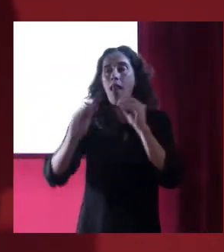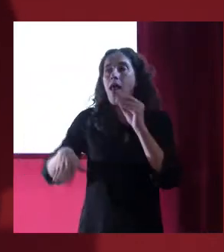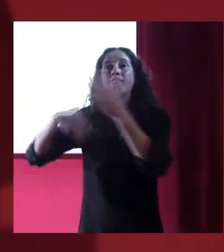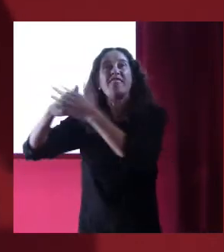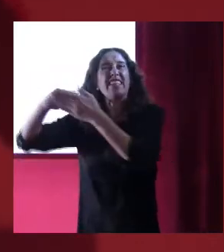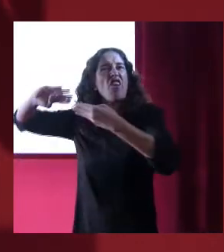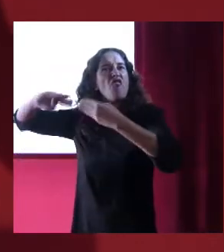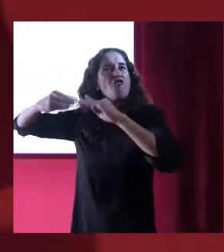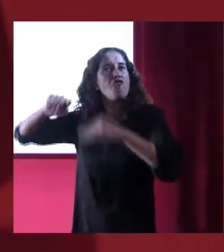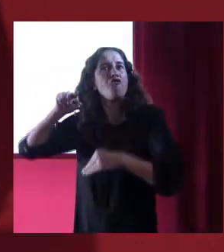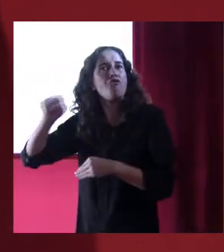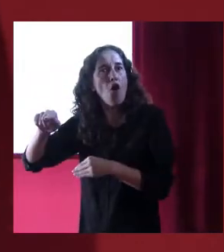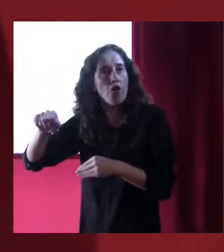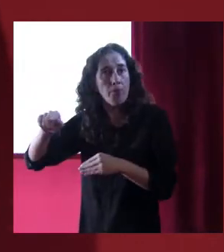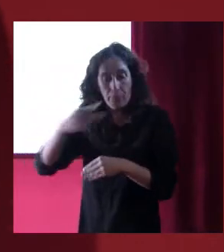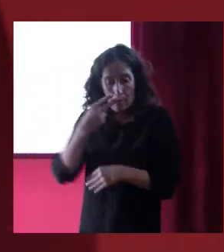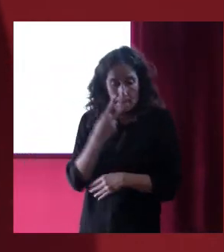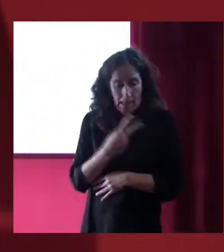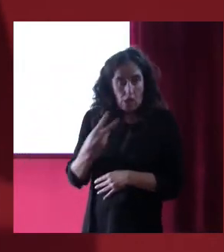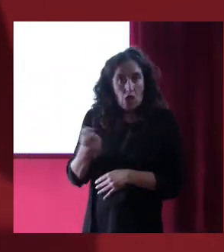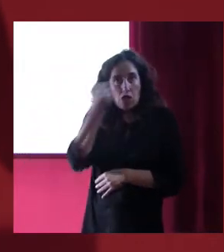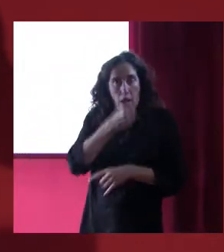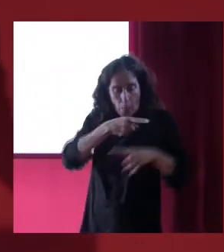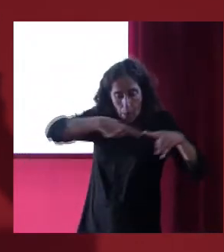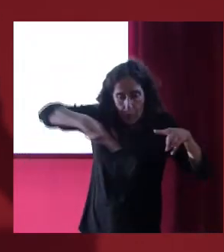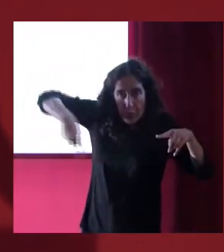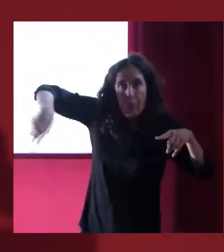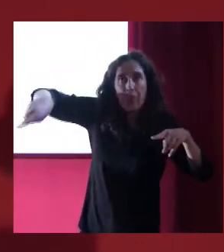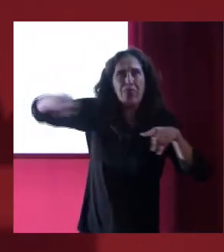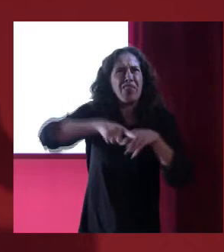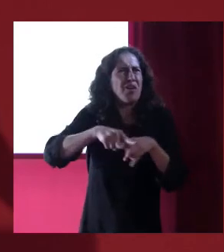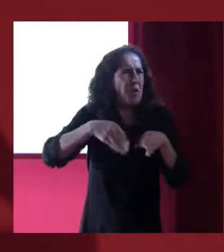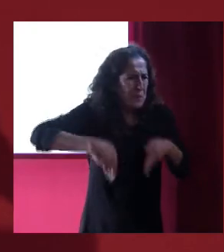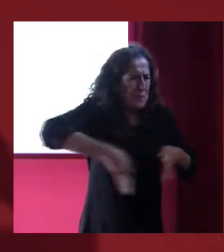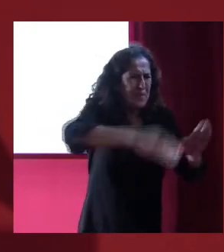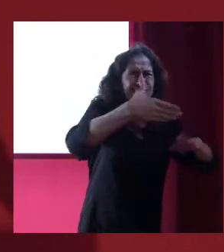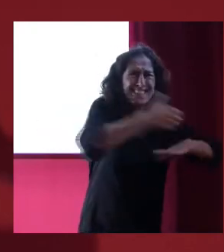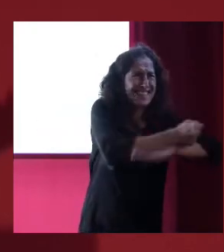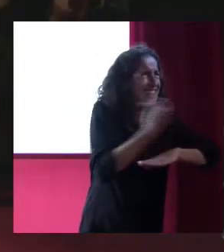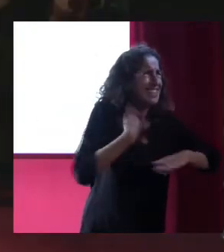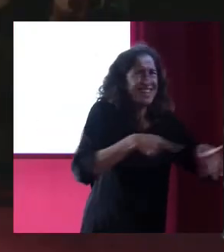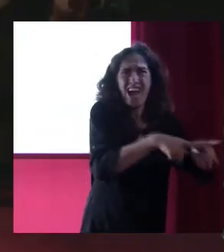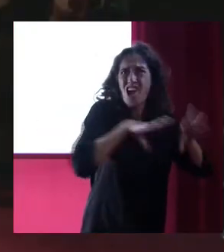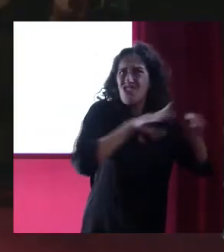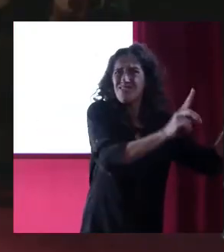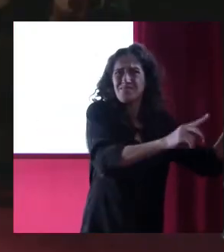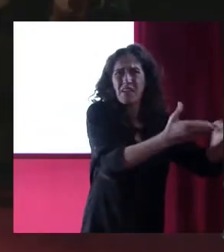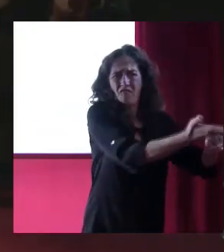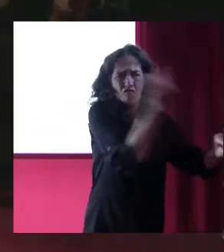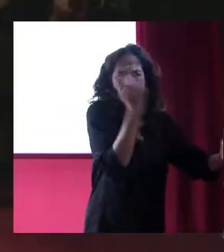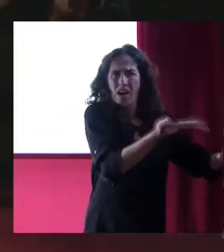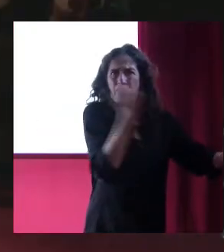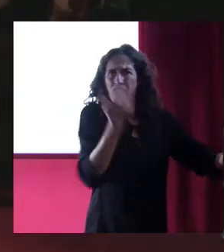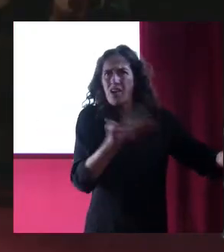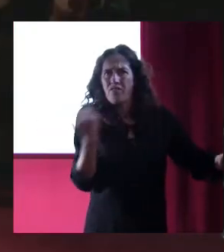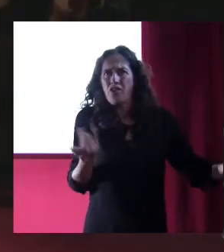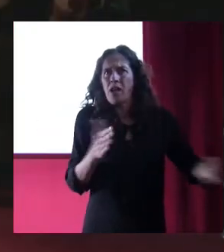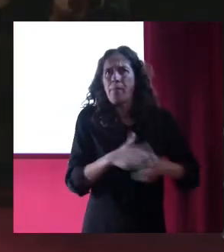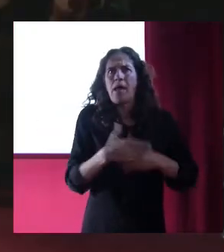fins al Campus Fòrum, passant pel 22 arroba, en retirant unes vies del tren que ja no necessitem i que són una frontera davant del